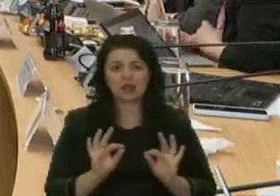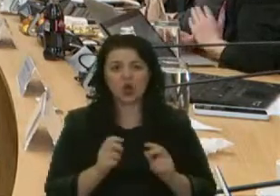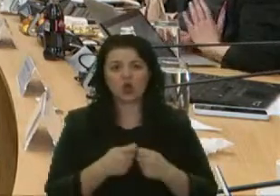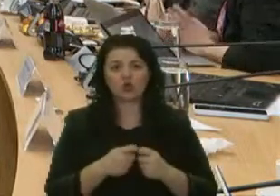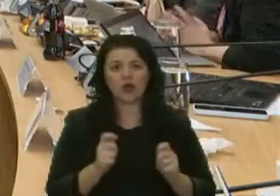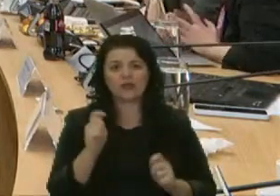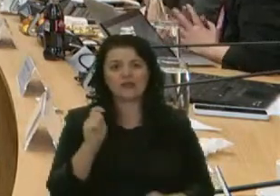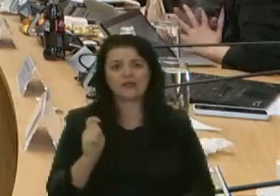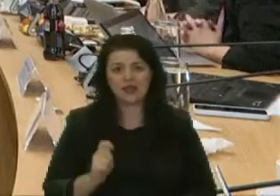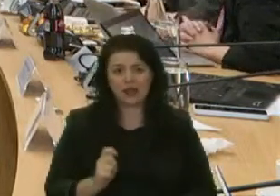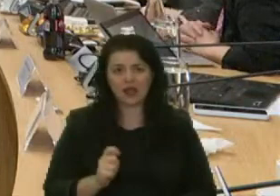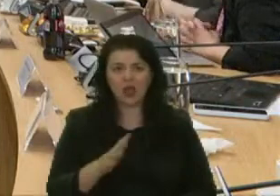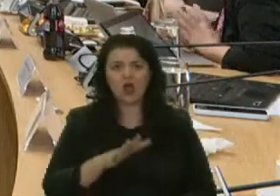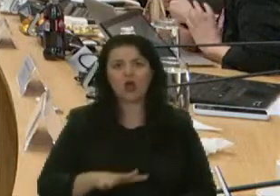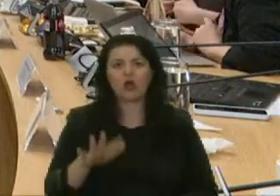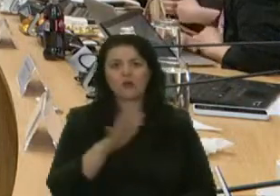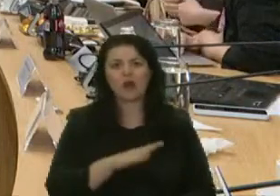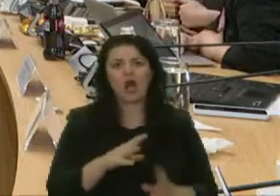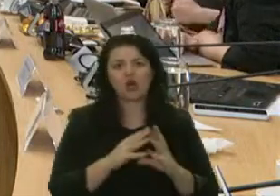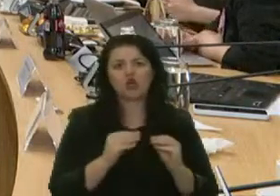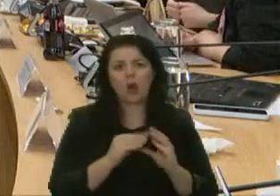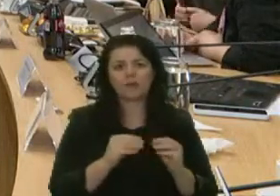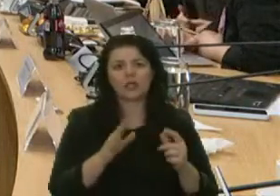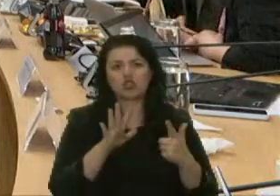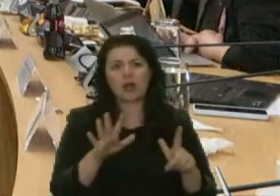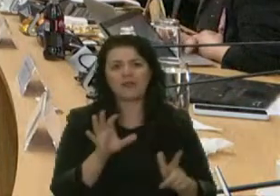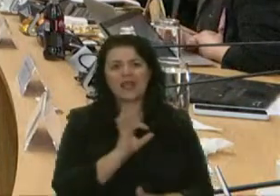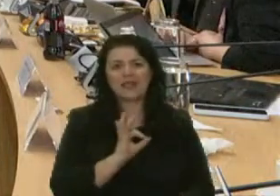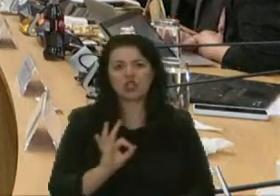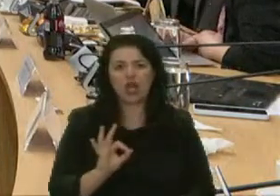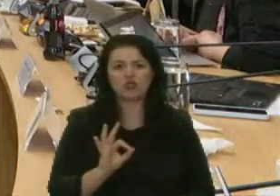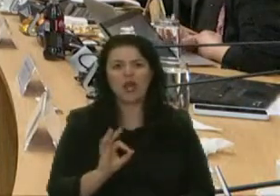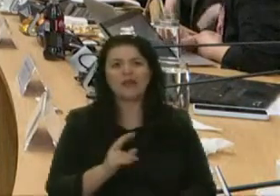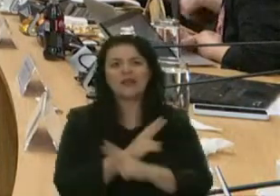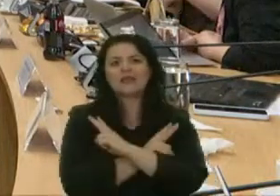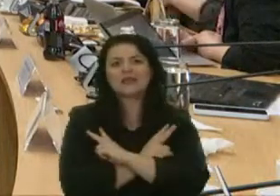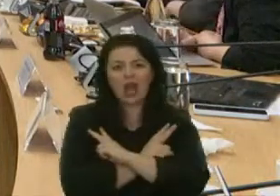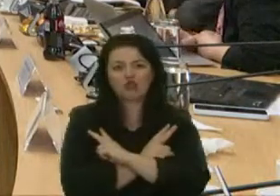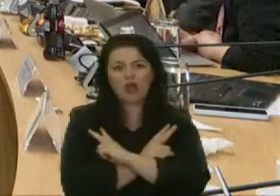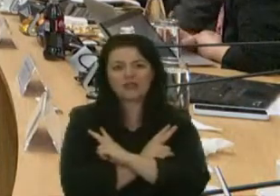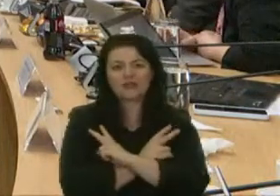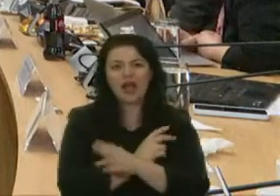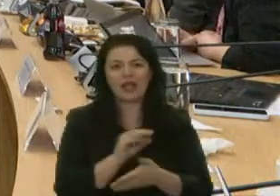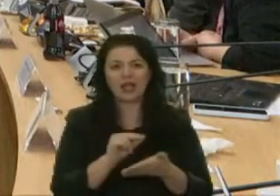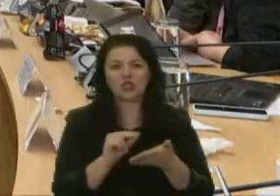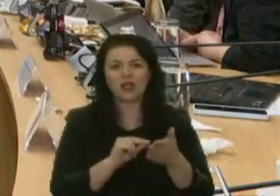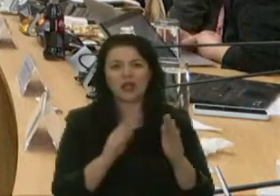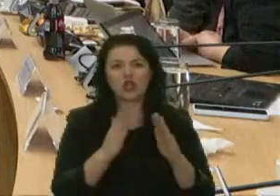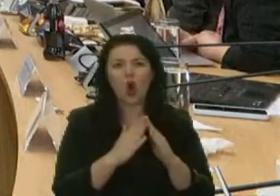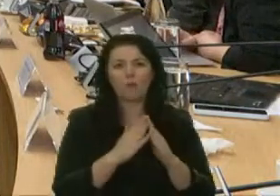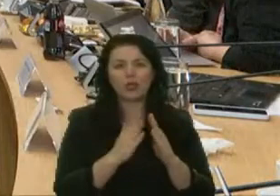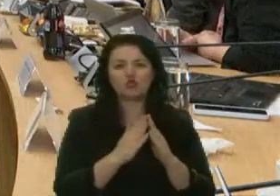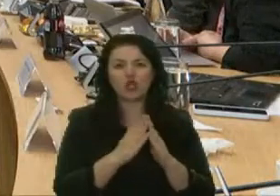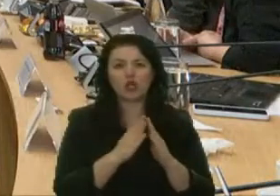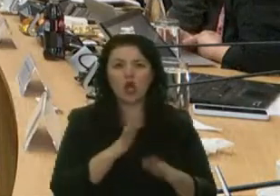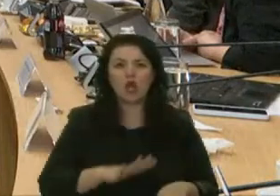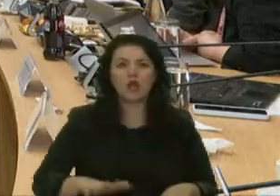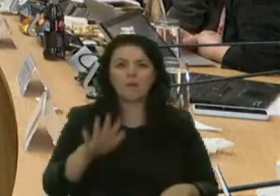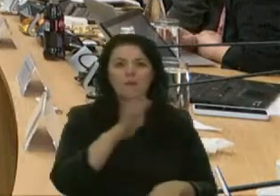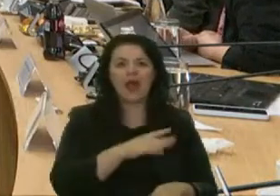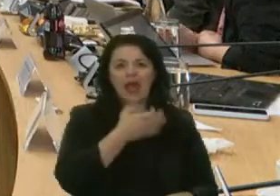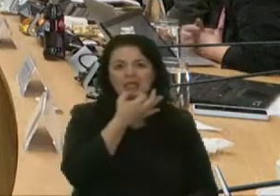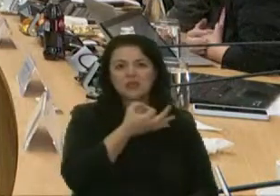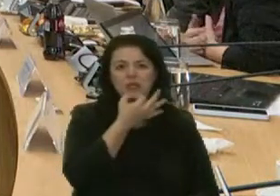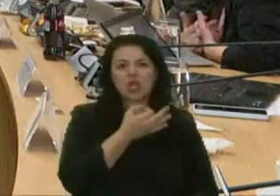toată țara în contextul în care în România peste 70% din decese se înregistrează la domiciliu și majoritatea pacienților își